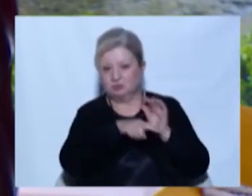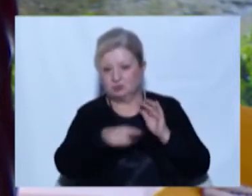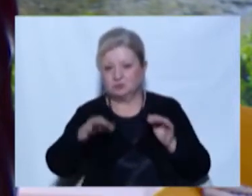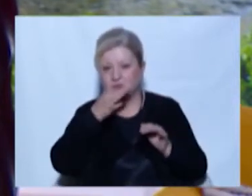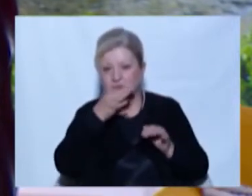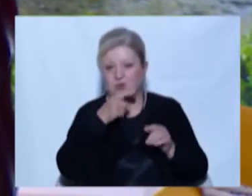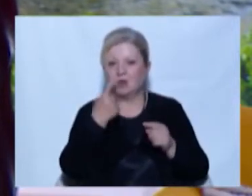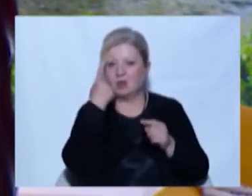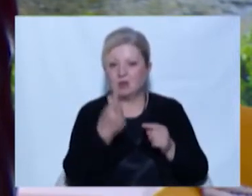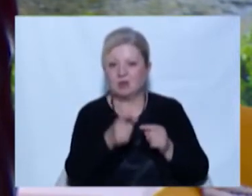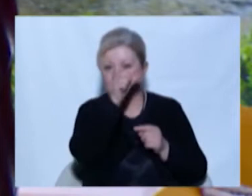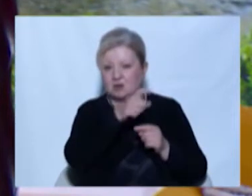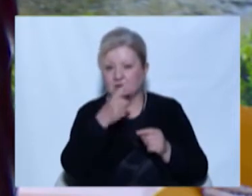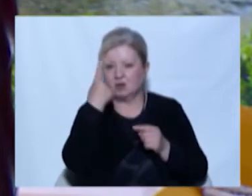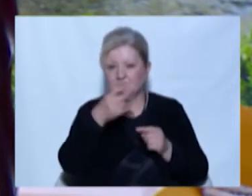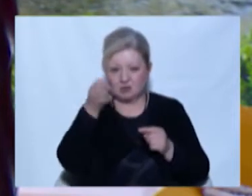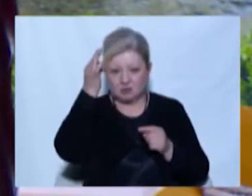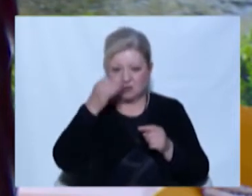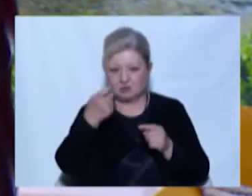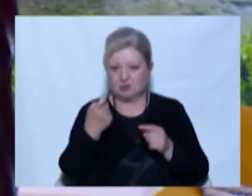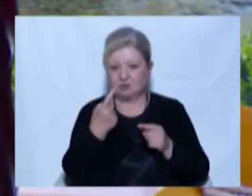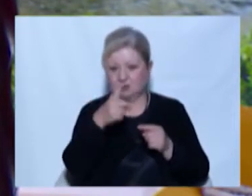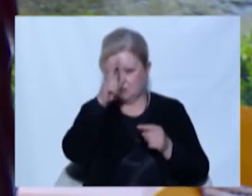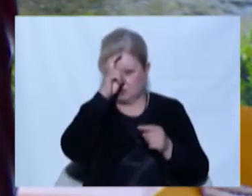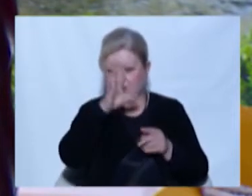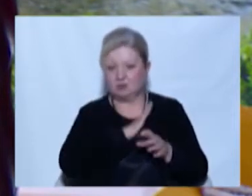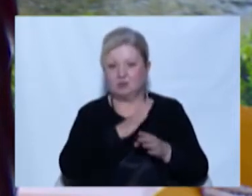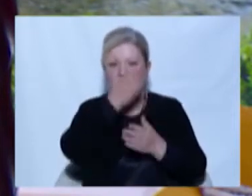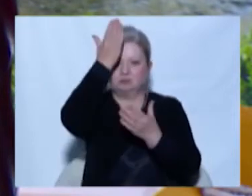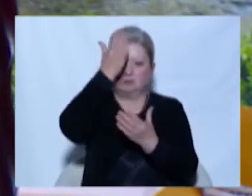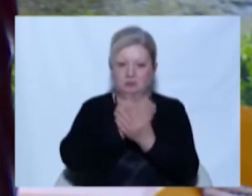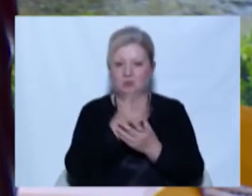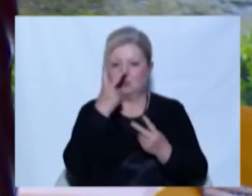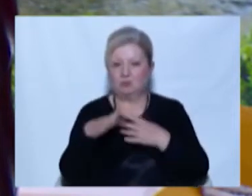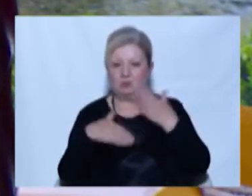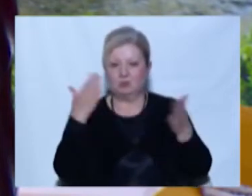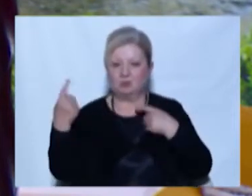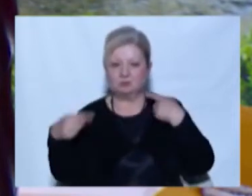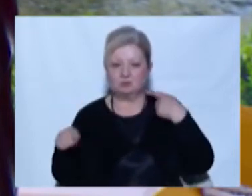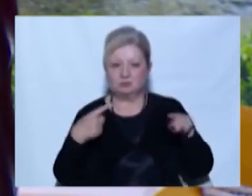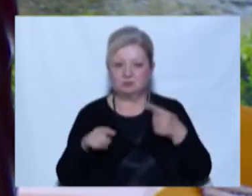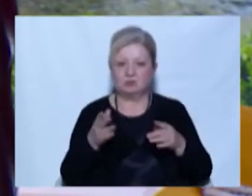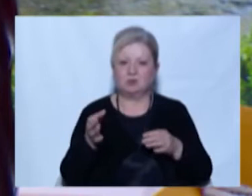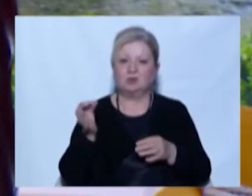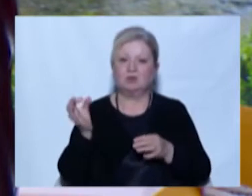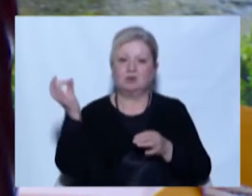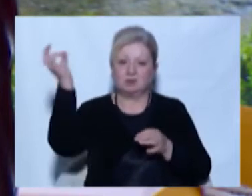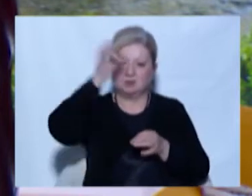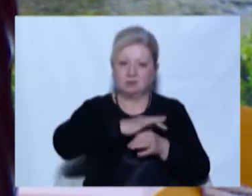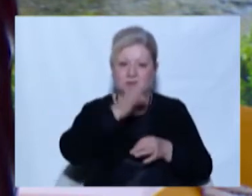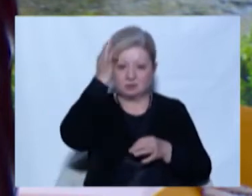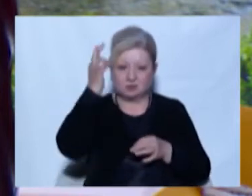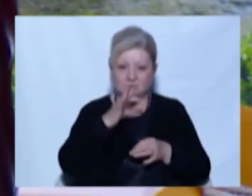ერთი ხალხი ერთი სახელმწიფო ორ ერთმანეთისგან დამოუკიდებელ სახელმწიფოდ გადაიქცა. Დასავლეთ გერმანიის დედაქალაქი